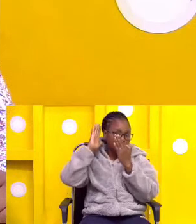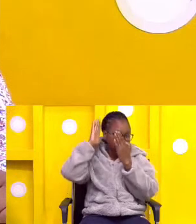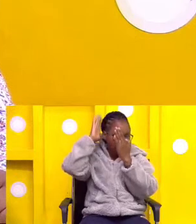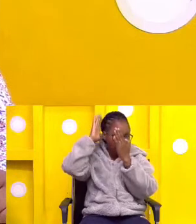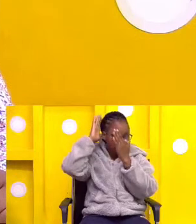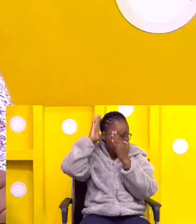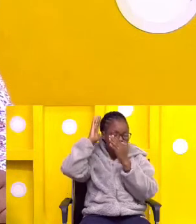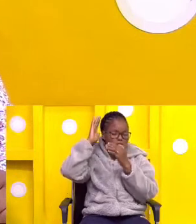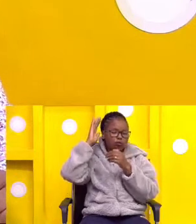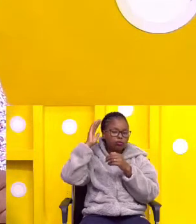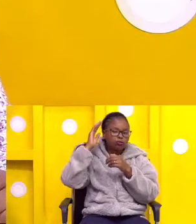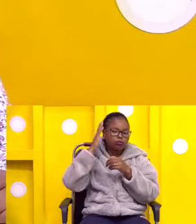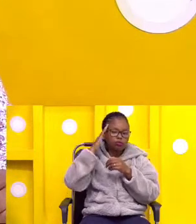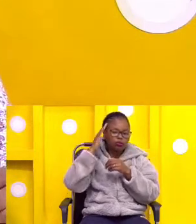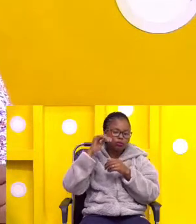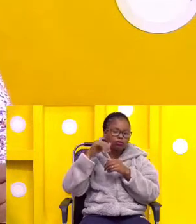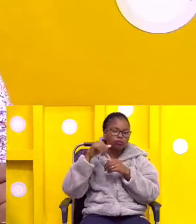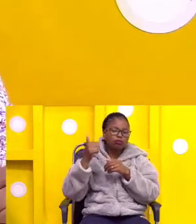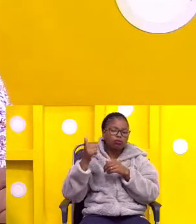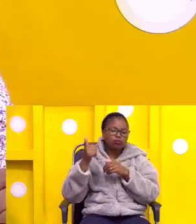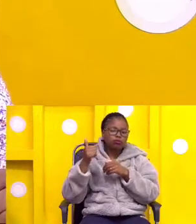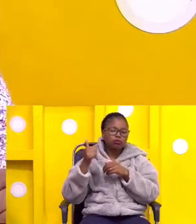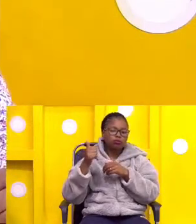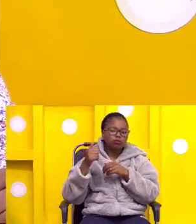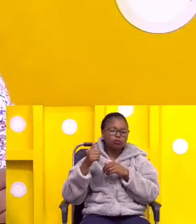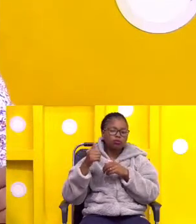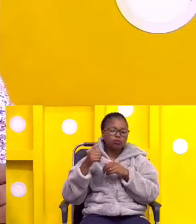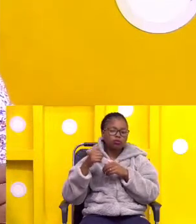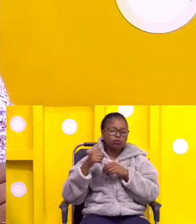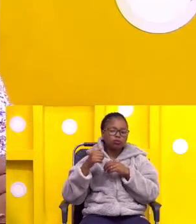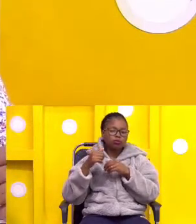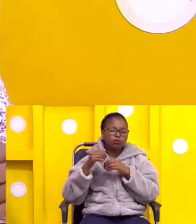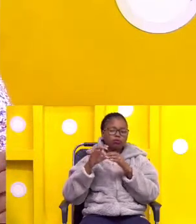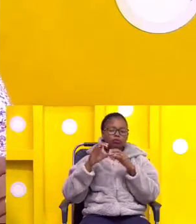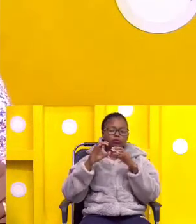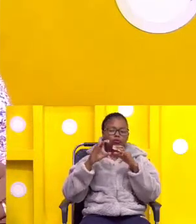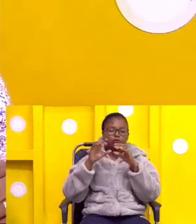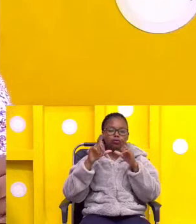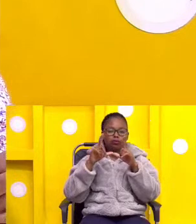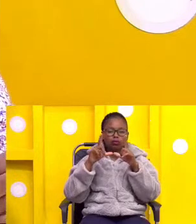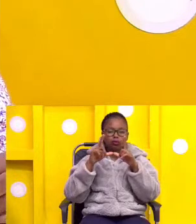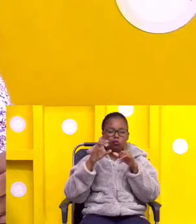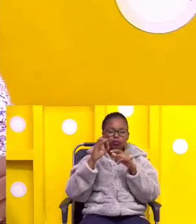Taito di ya kanitha wanyu, ya kanitha, ugoku ujiru nero imire.